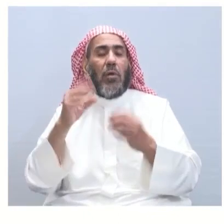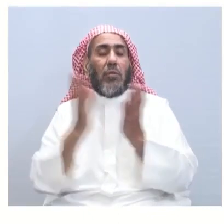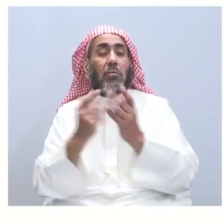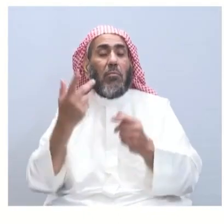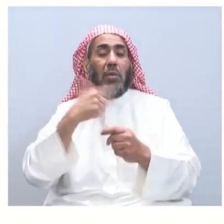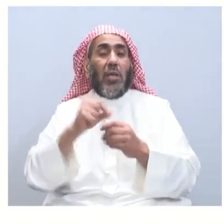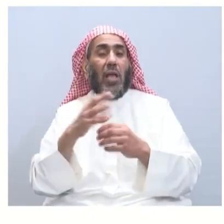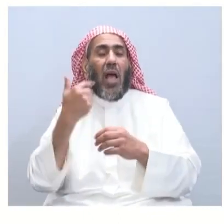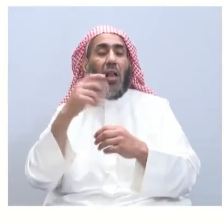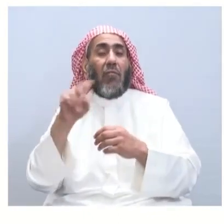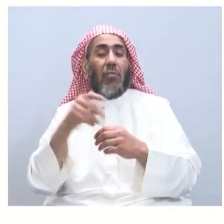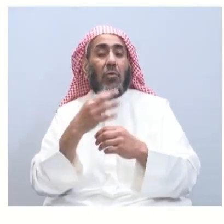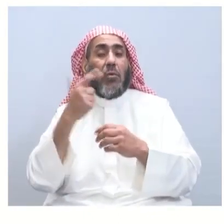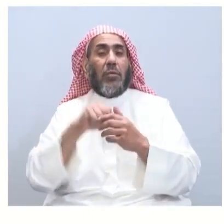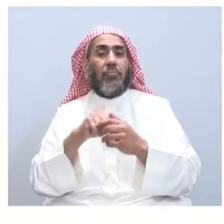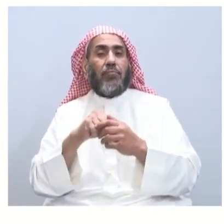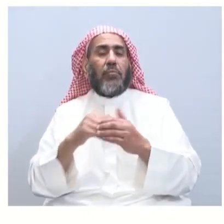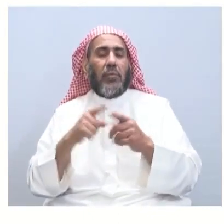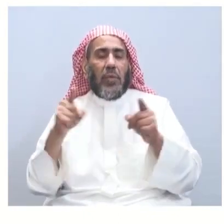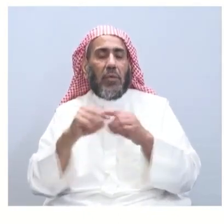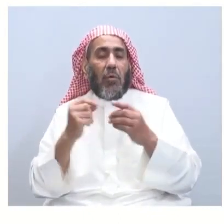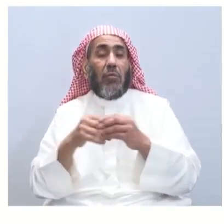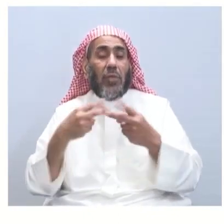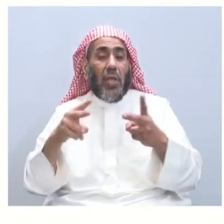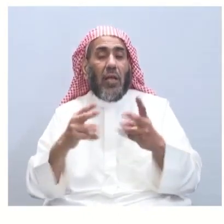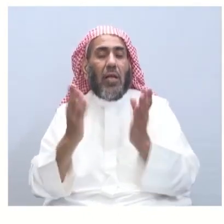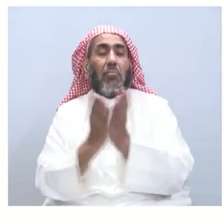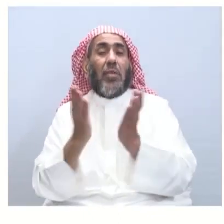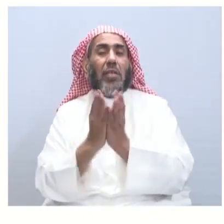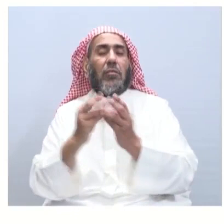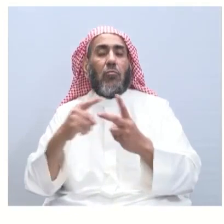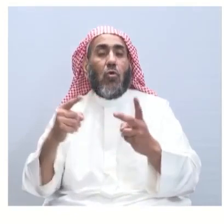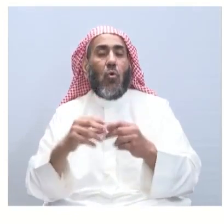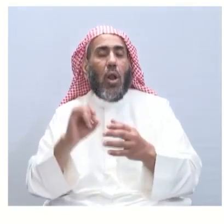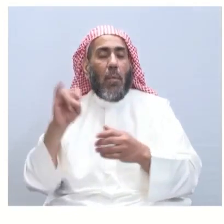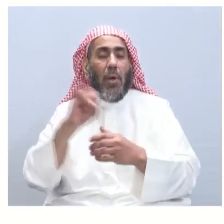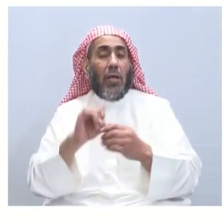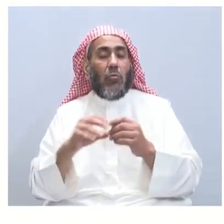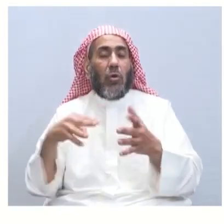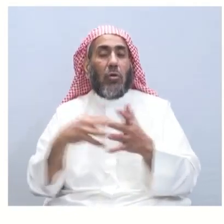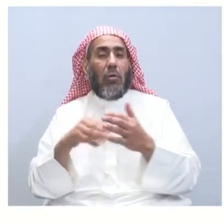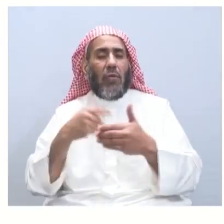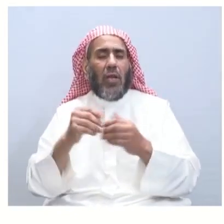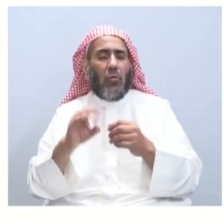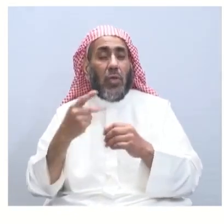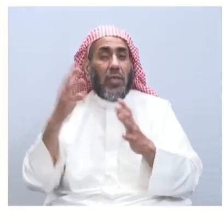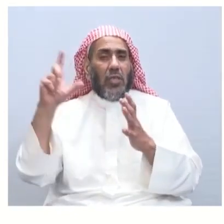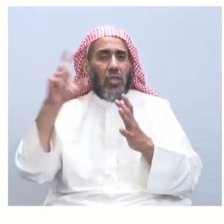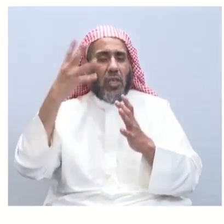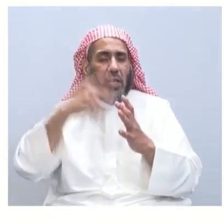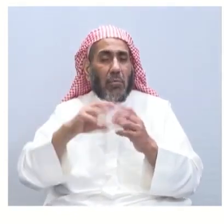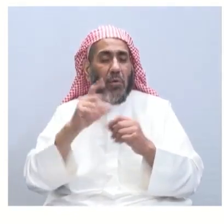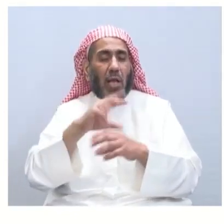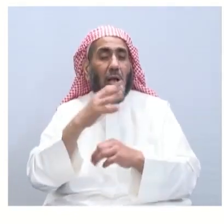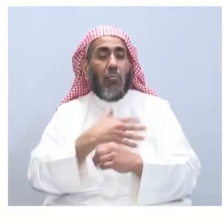بالرياض 1370 تزامن معه افتتاح المدارس بقيه المدارس والمعاهد والكليات فكانت كليه الشريعه بمكه